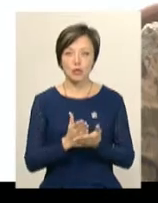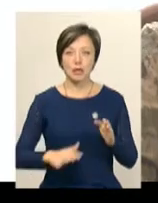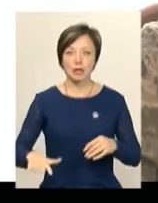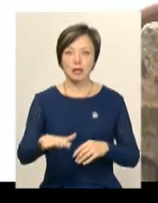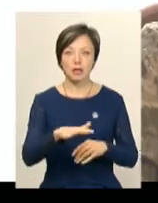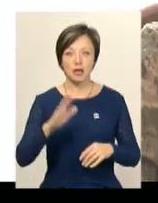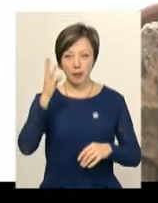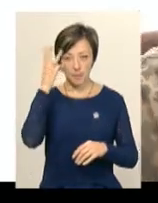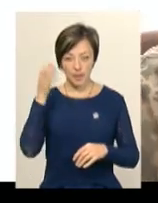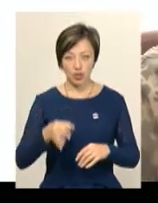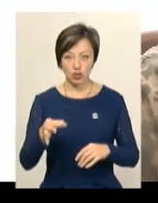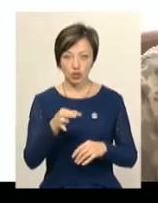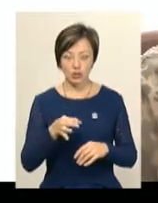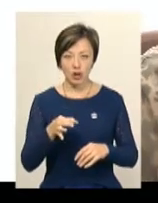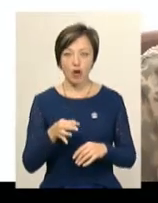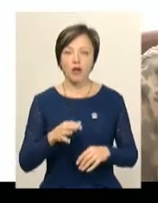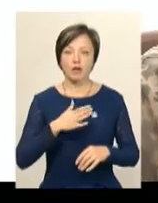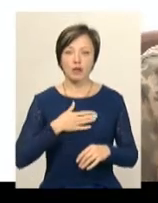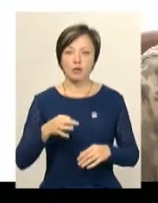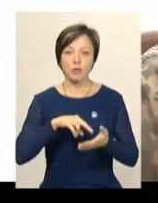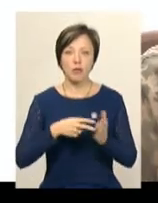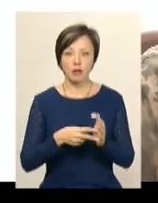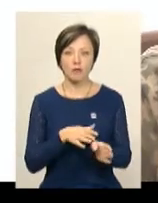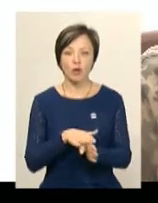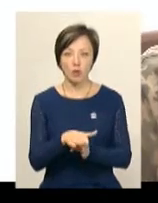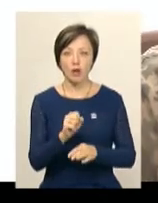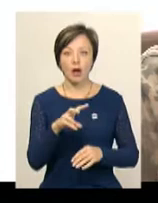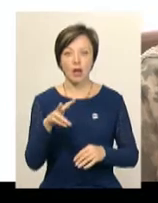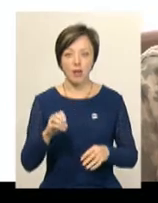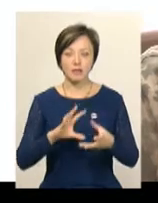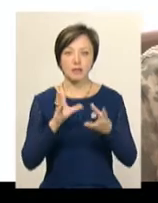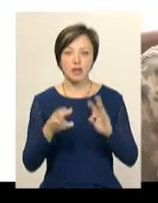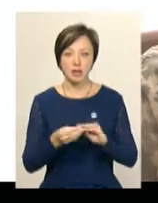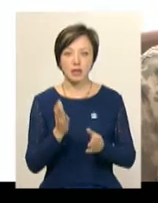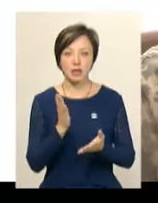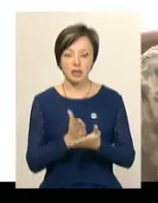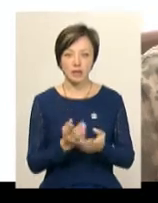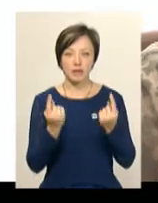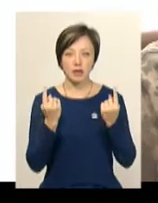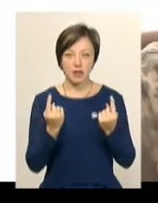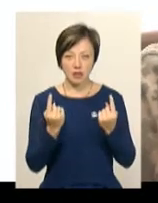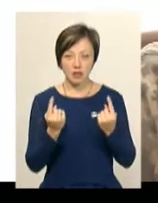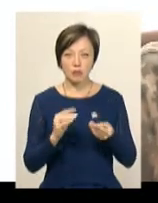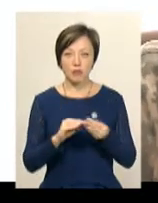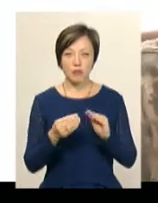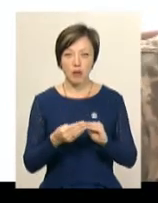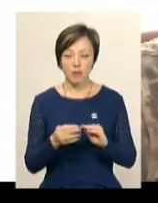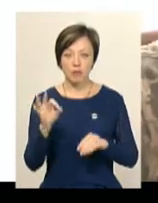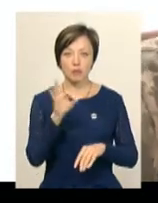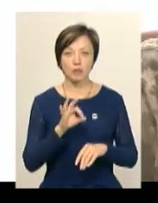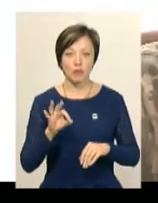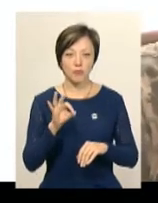теренах Хмельниччини. Хмельницька область план виконує, але взагалі є великі проблеми по